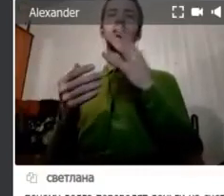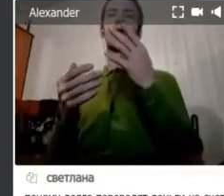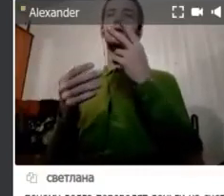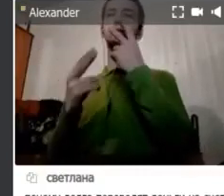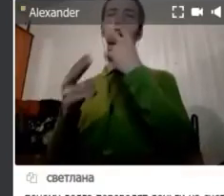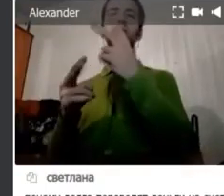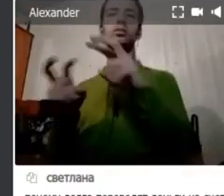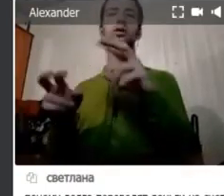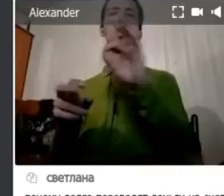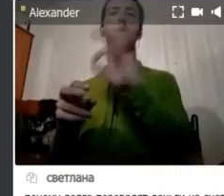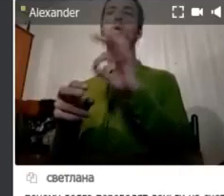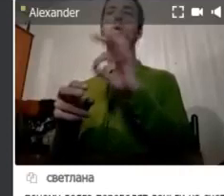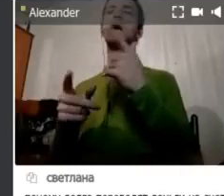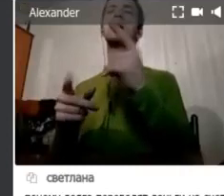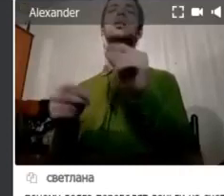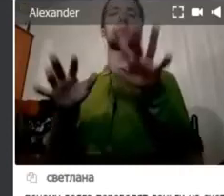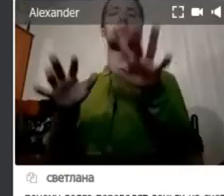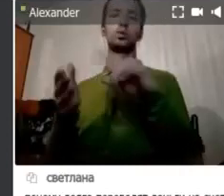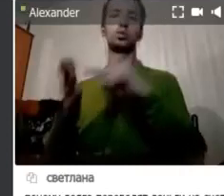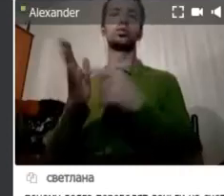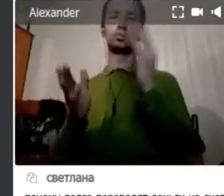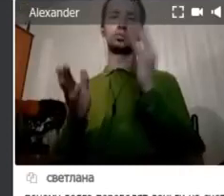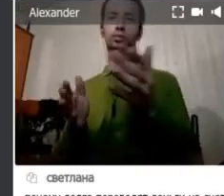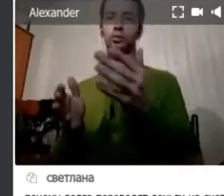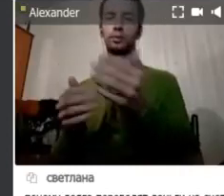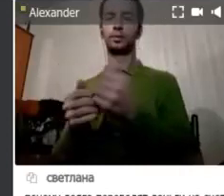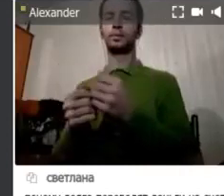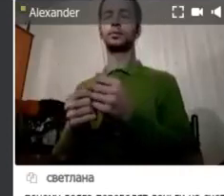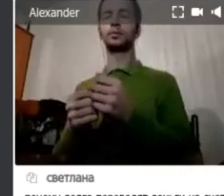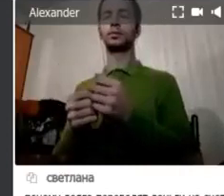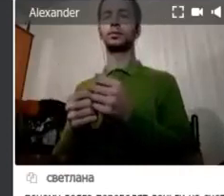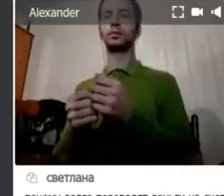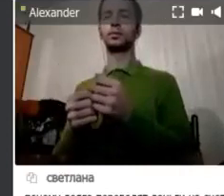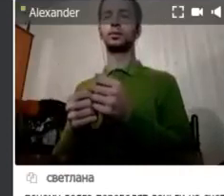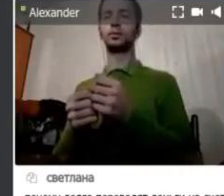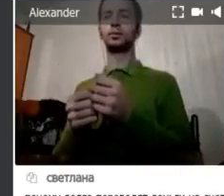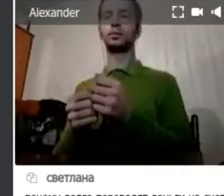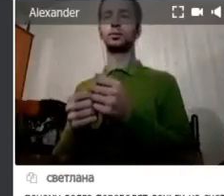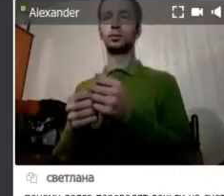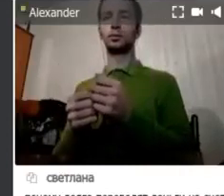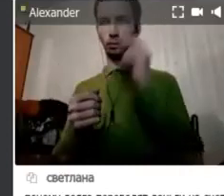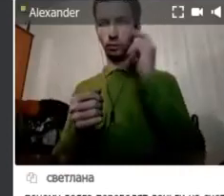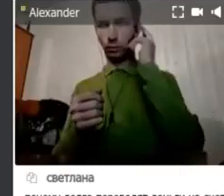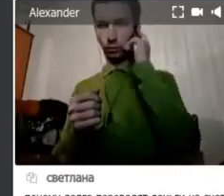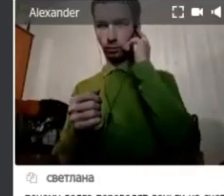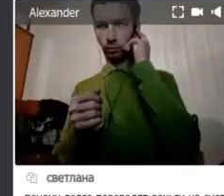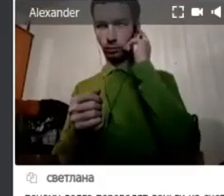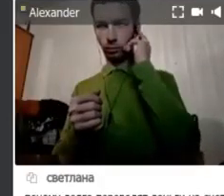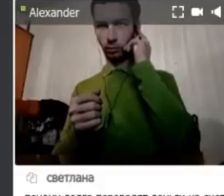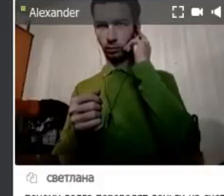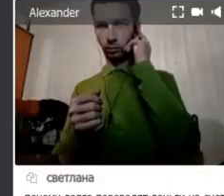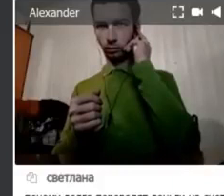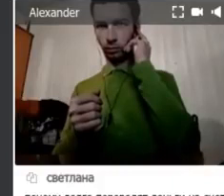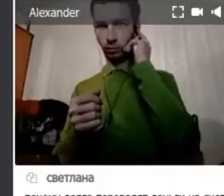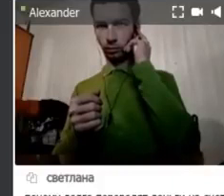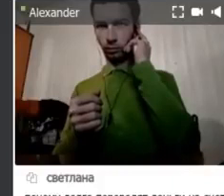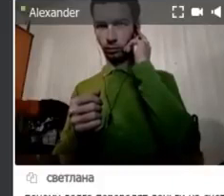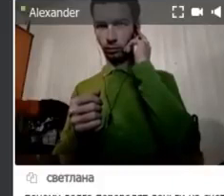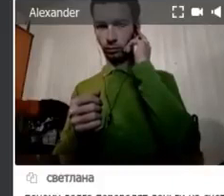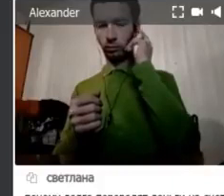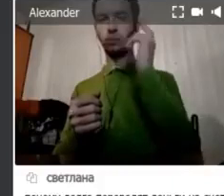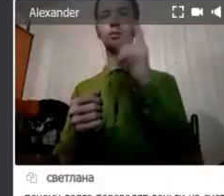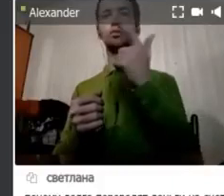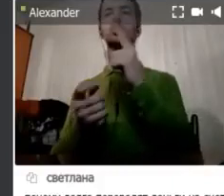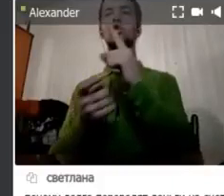обновляем, поскольку тоже вот вся информация обновляется там и по ценным бумагам и так далее. Сейчас тоже